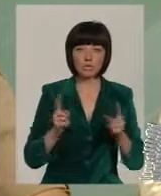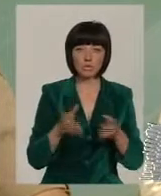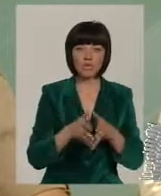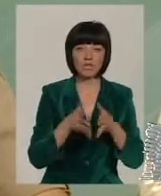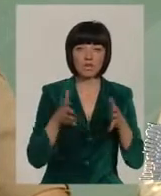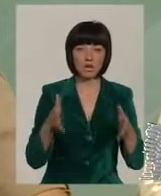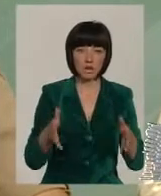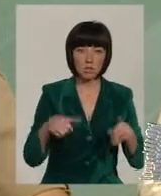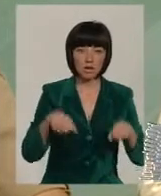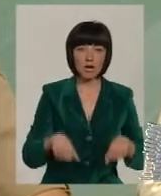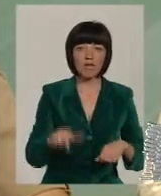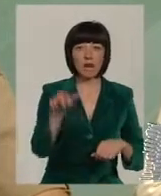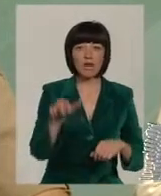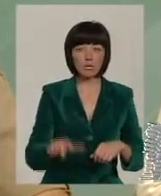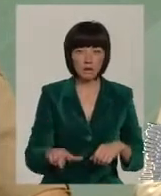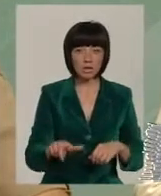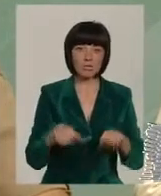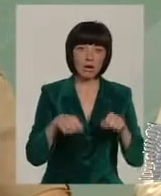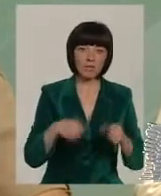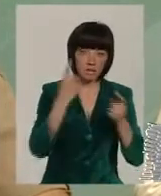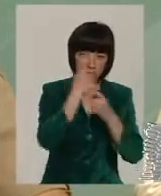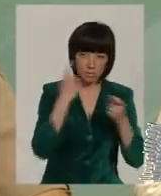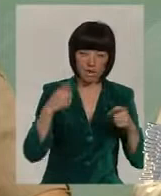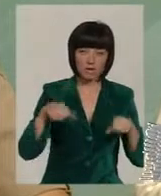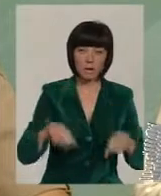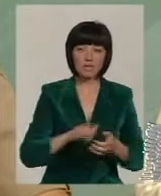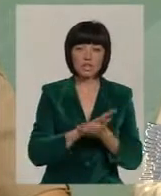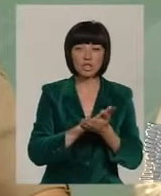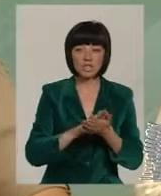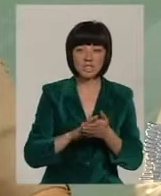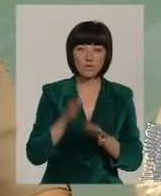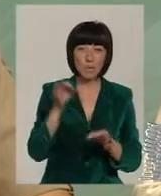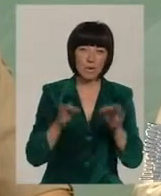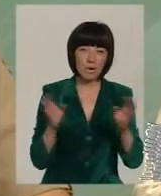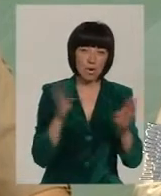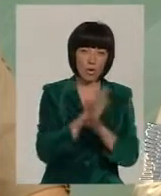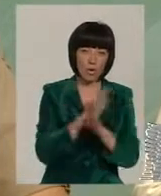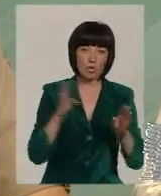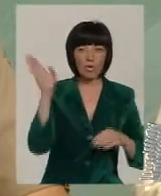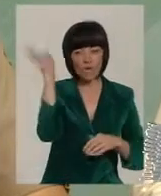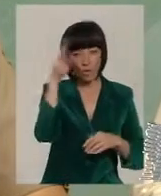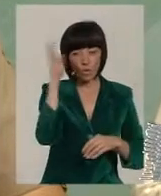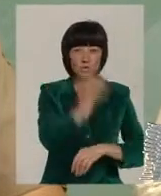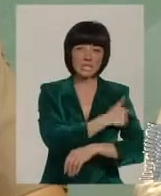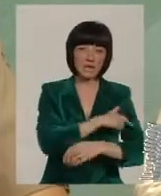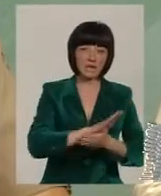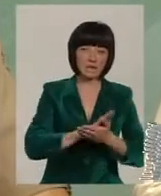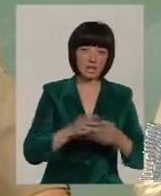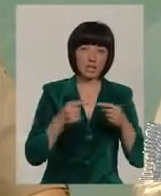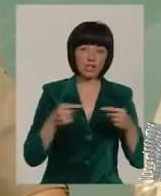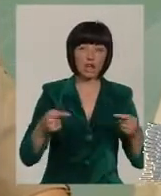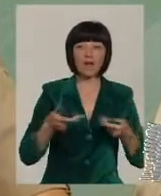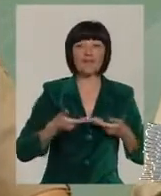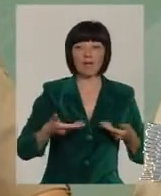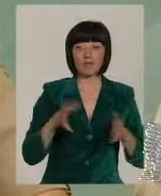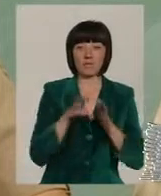великі права людини екологічні, право на інформацію, право на чисте довкілля, в тому числі чисту воду, санітарію, таке інше. Ну, щоб нам